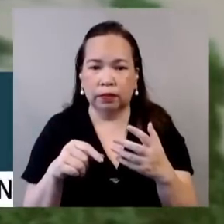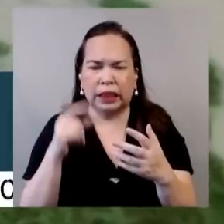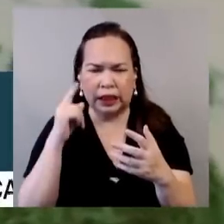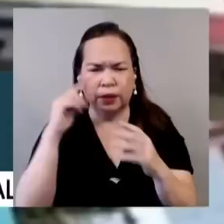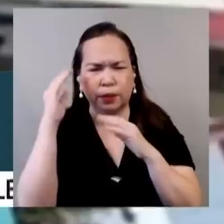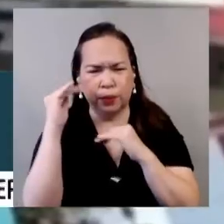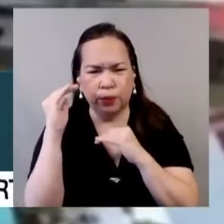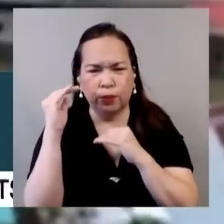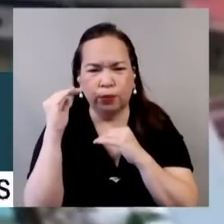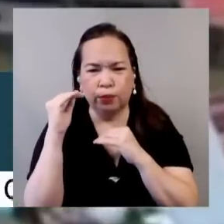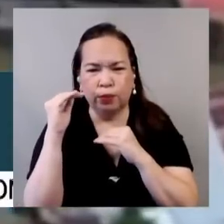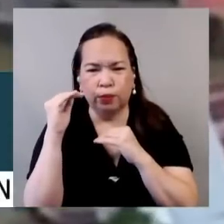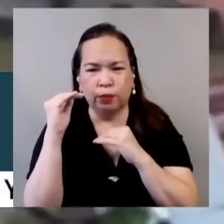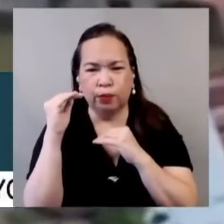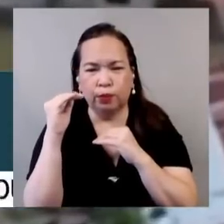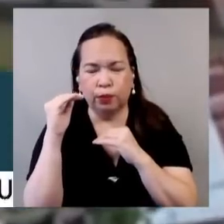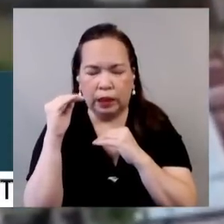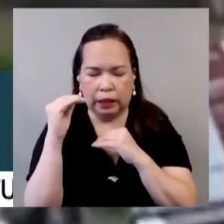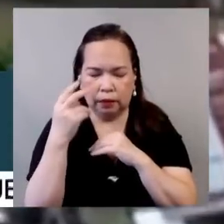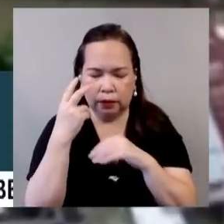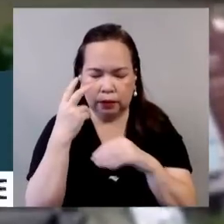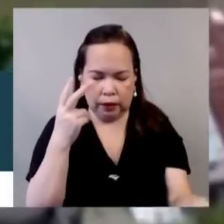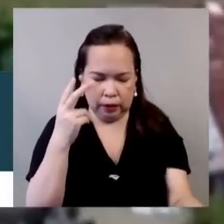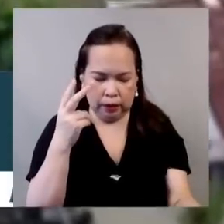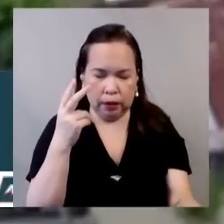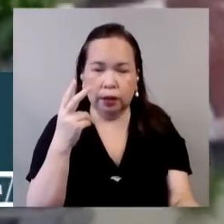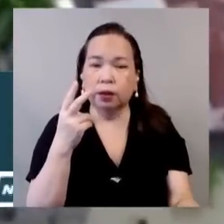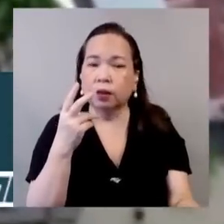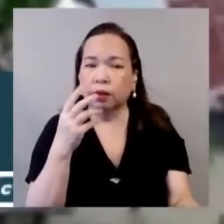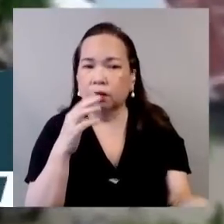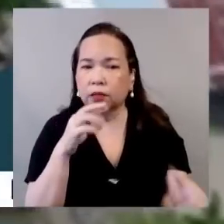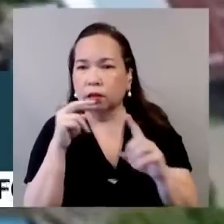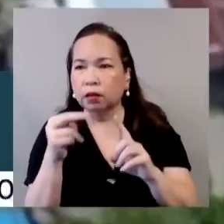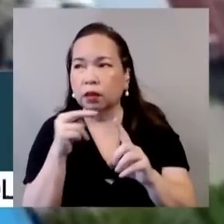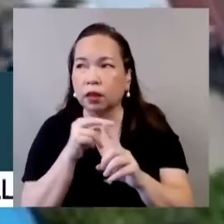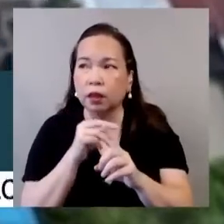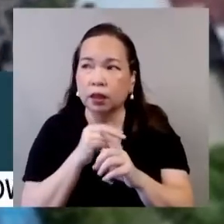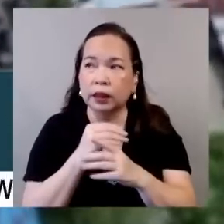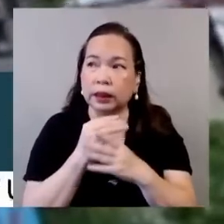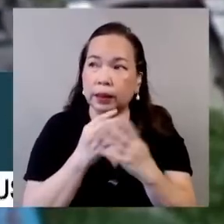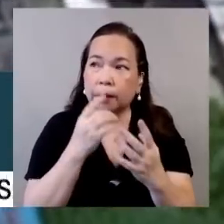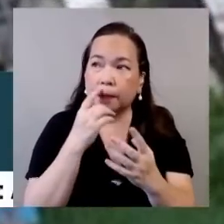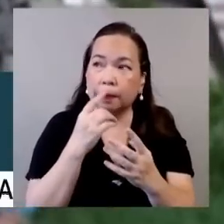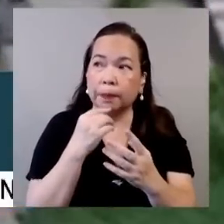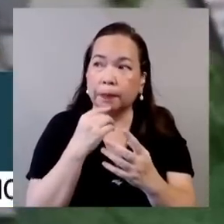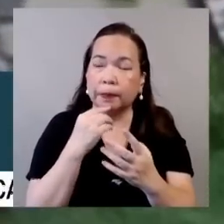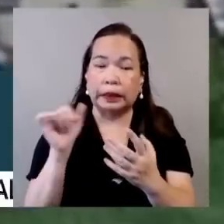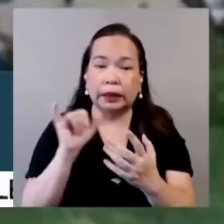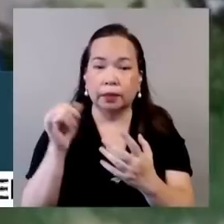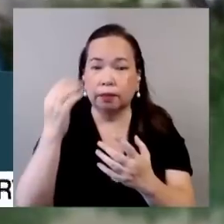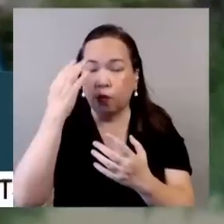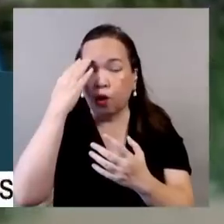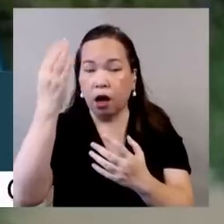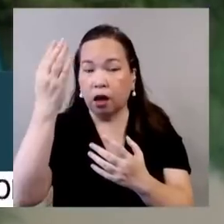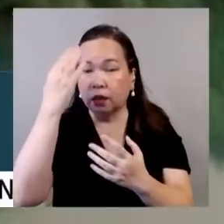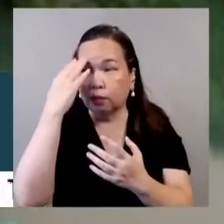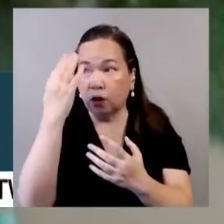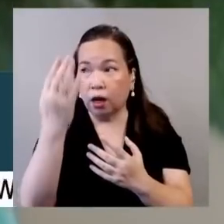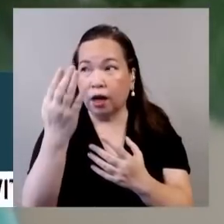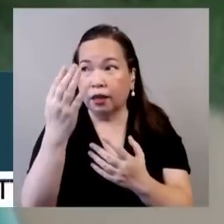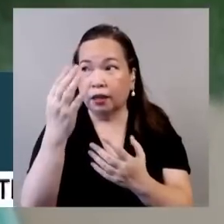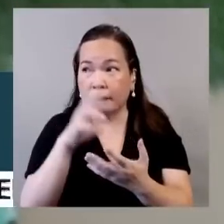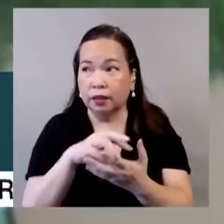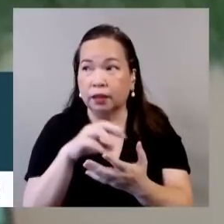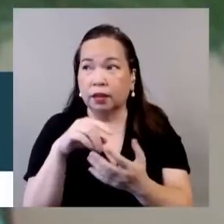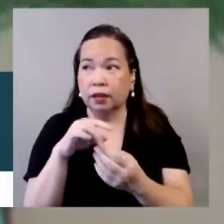sa titingnan din po natin yung angulo ano meron kasi mga nagsasabi na lalo na sa Bulacan at sa malapit po